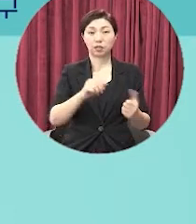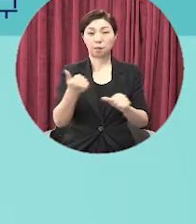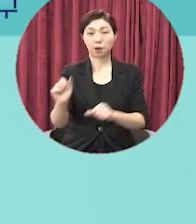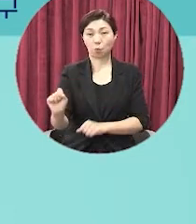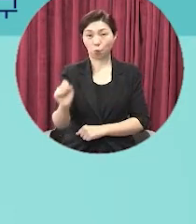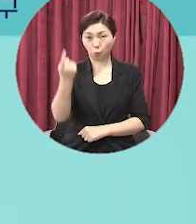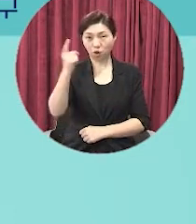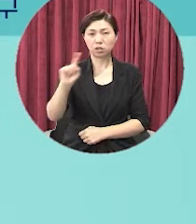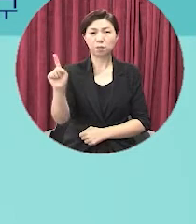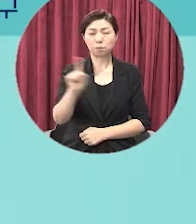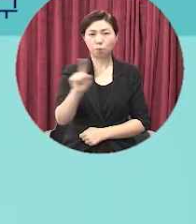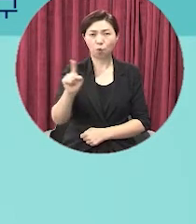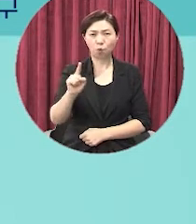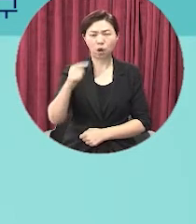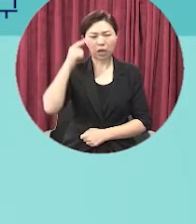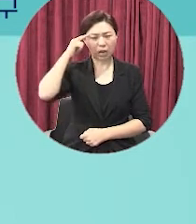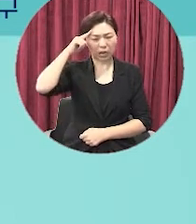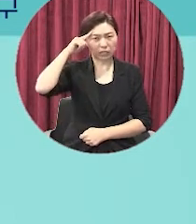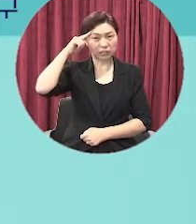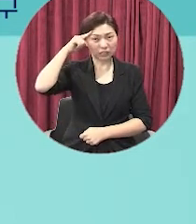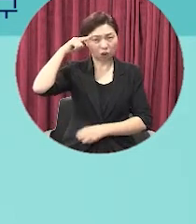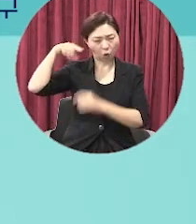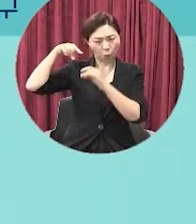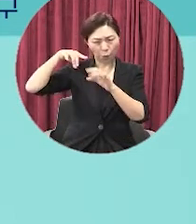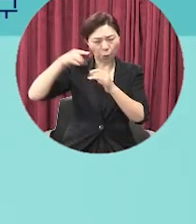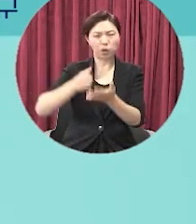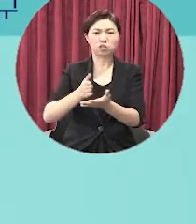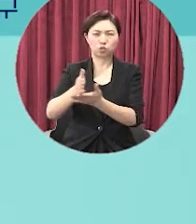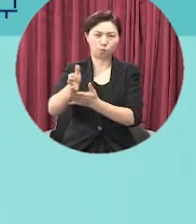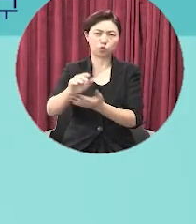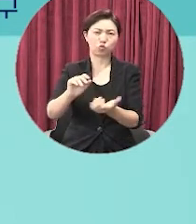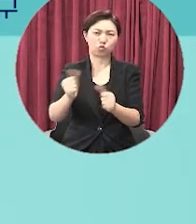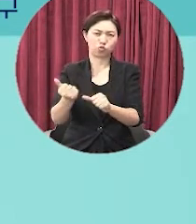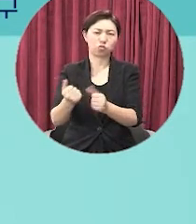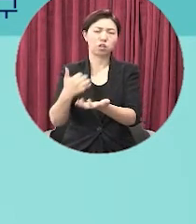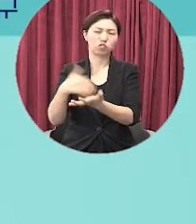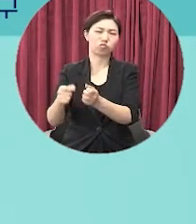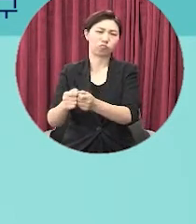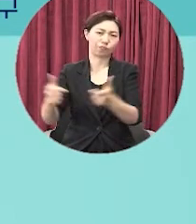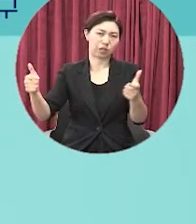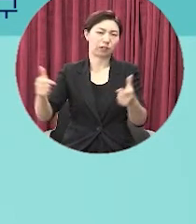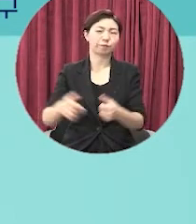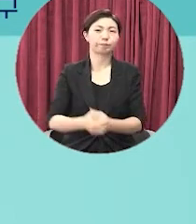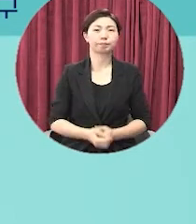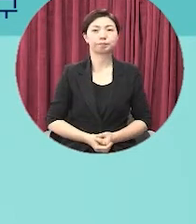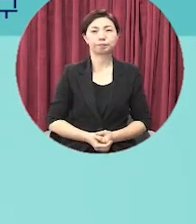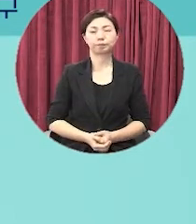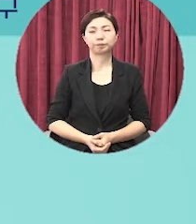신경계통 질환 으로 가장 높은 빈도를 차지하는 것을 확인할 수 있었습니다